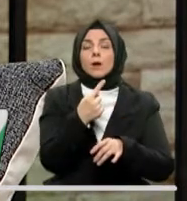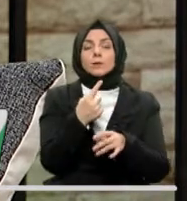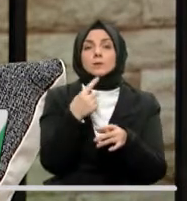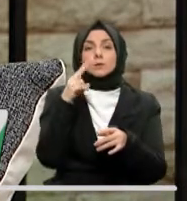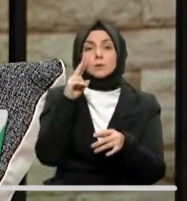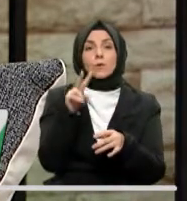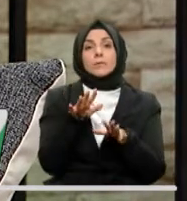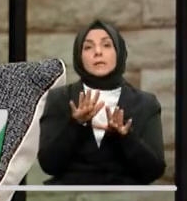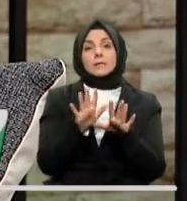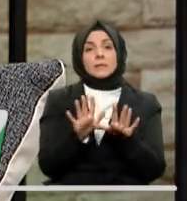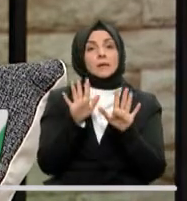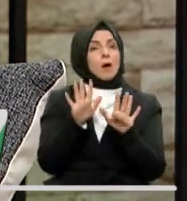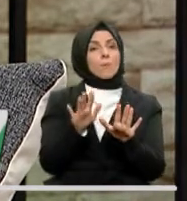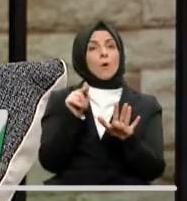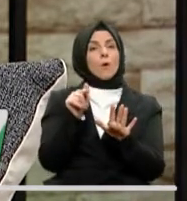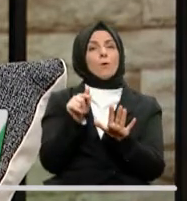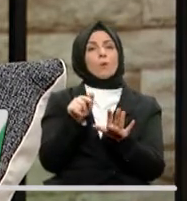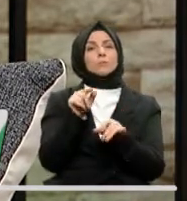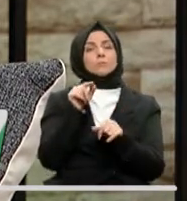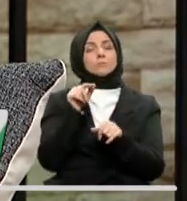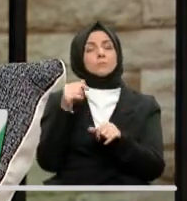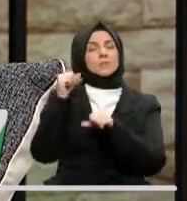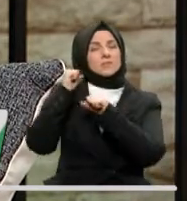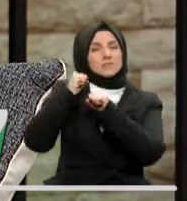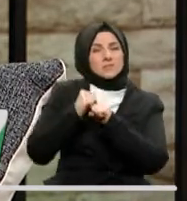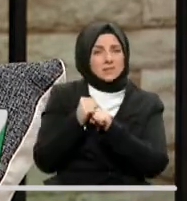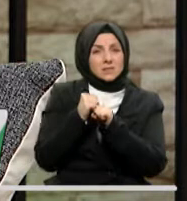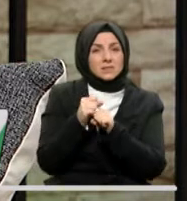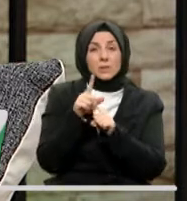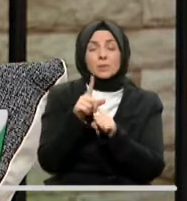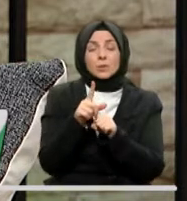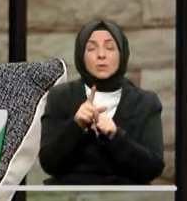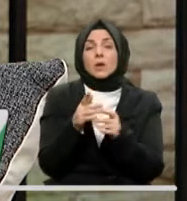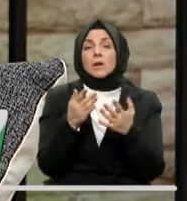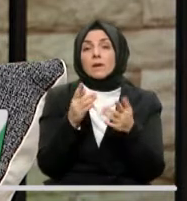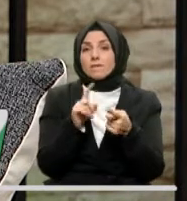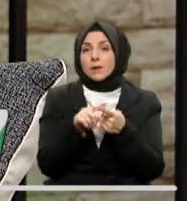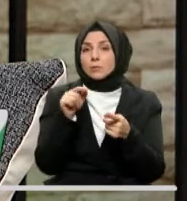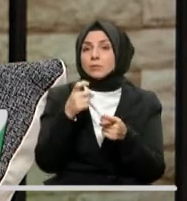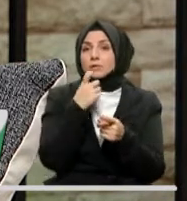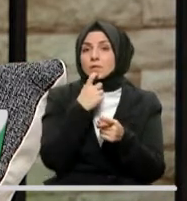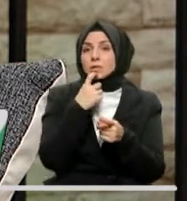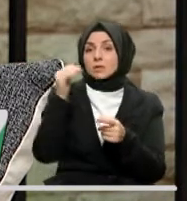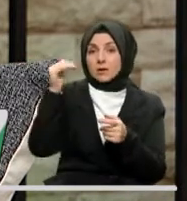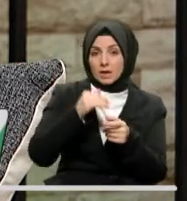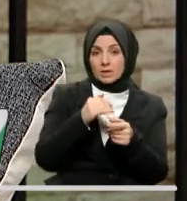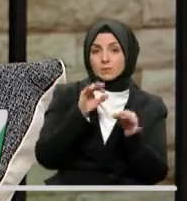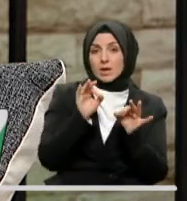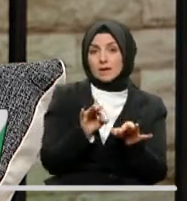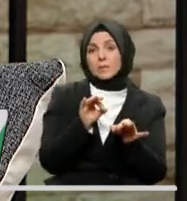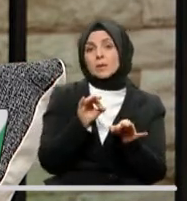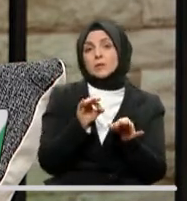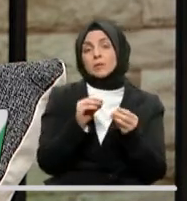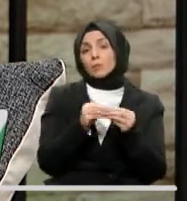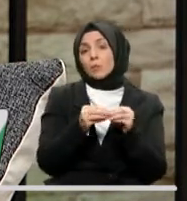değil ama o sizin sırtınızda büyük ve bu yaşa kadar getirmişsiniz ve getirdiniz noktada hala size zarar vermeye Baş o geçmişte